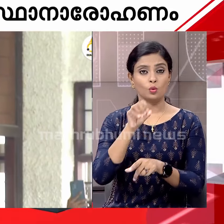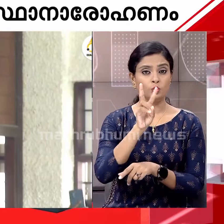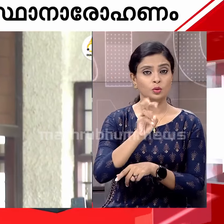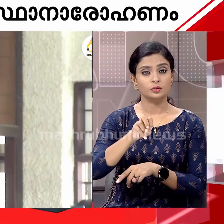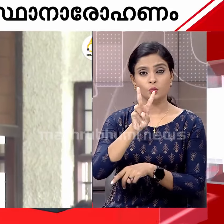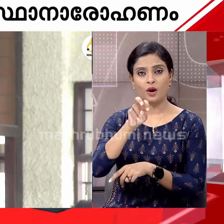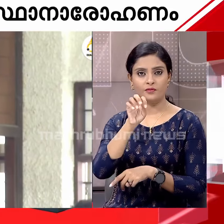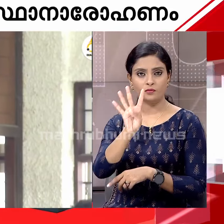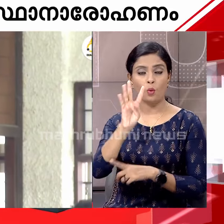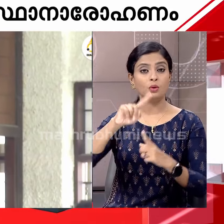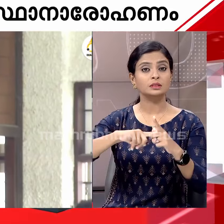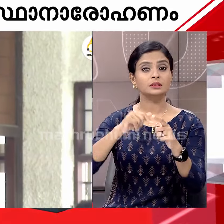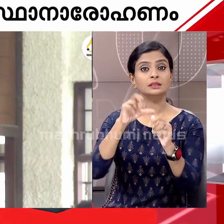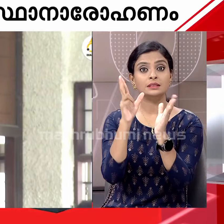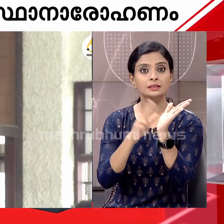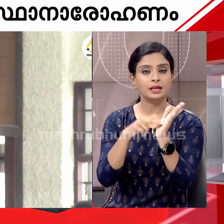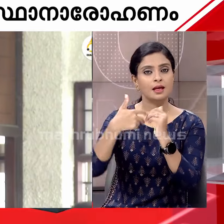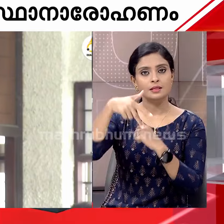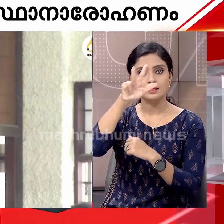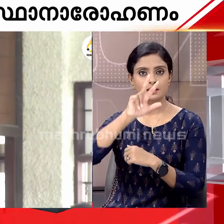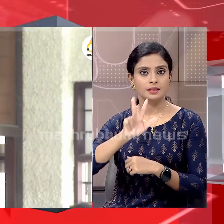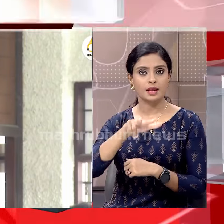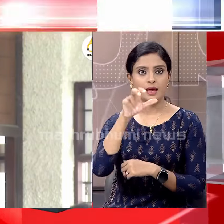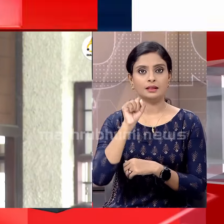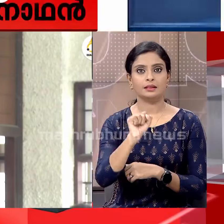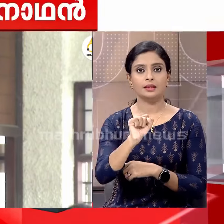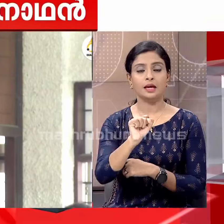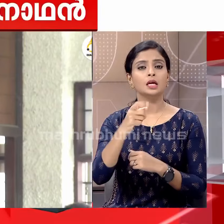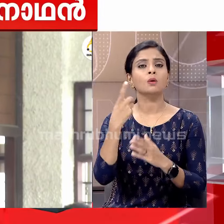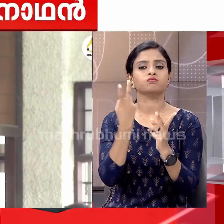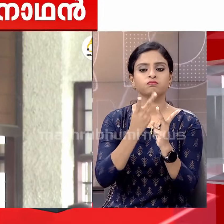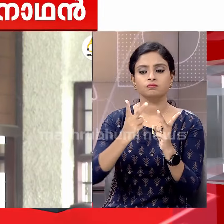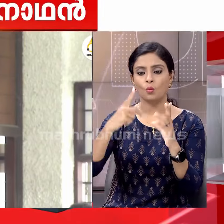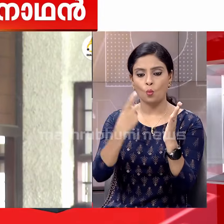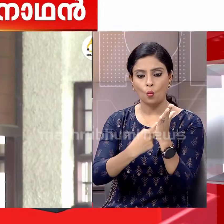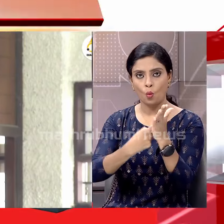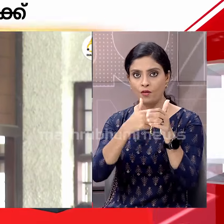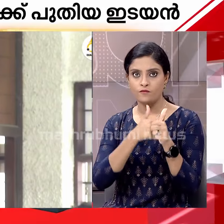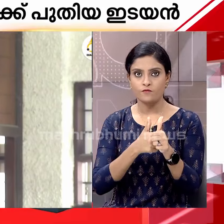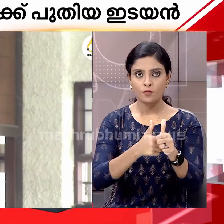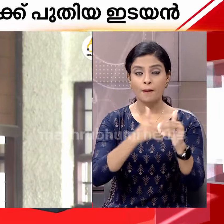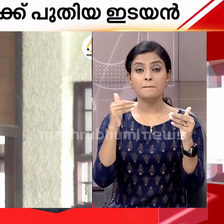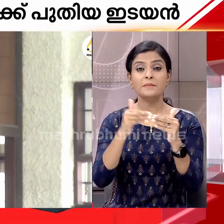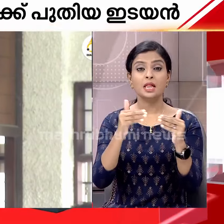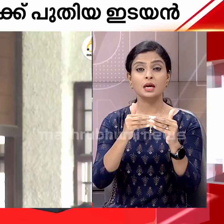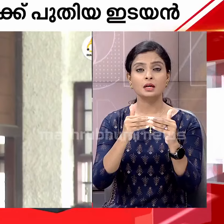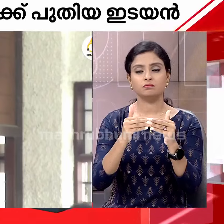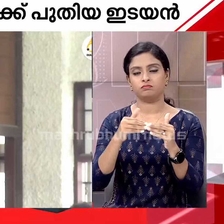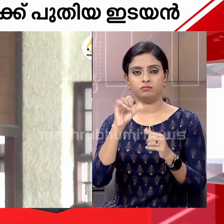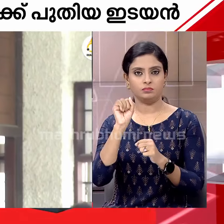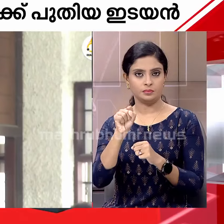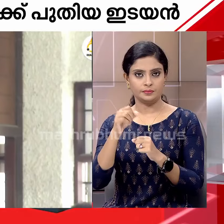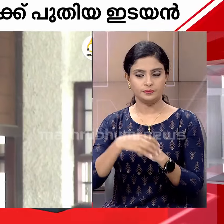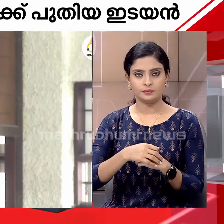2024 ജനുവരി 8 സിറോ മലബാർ സഭയുടെ സിനഡ് സഭാ നിയമപ്രകാരം വിളിച്ചു ചേർക്കപ്പെട്ടു.